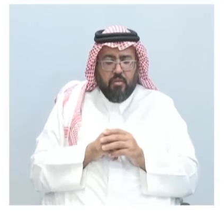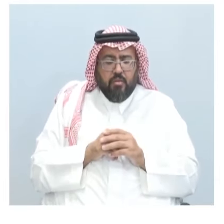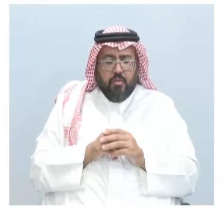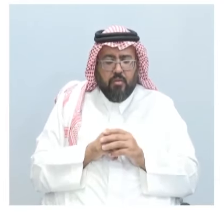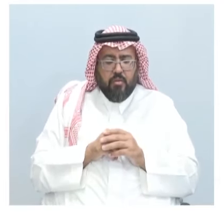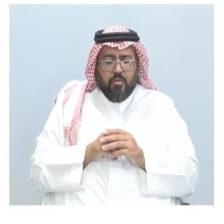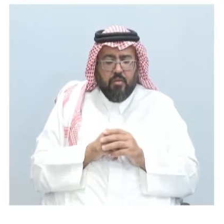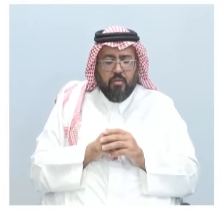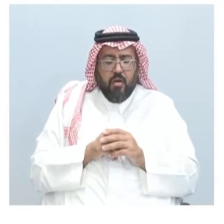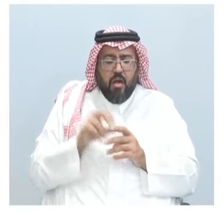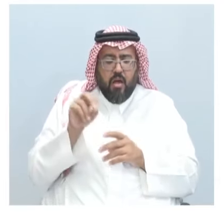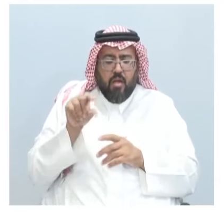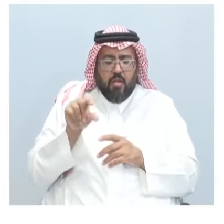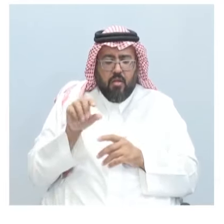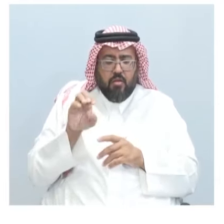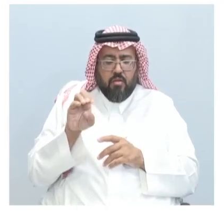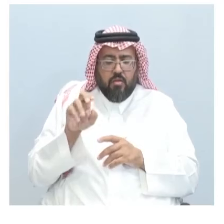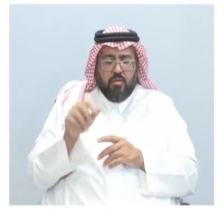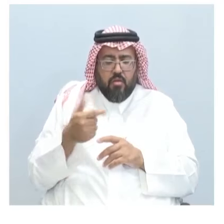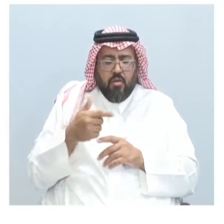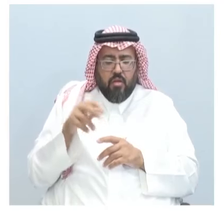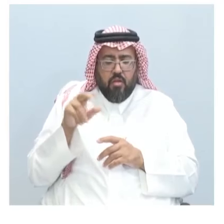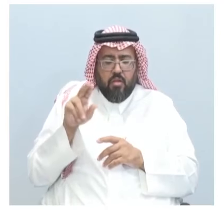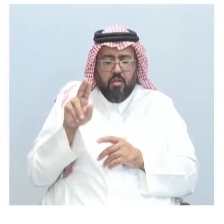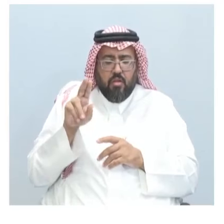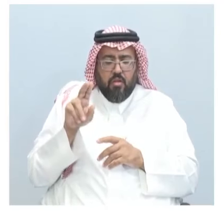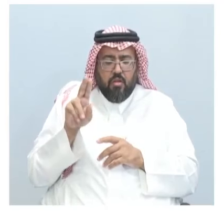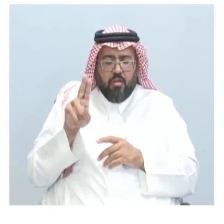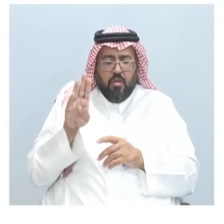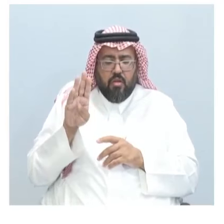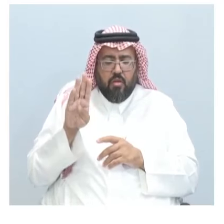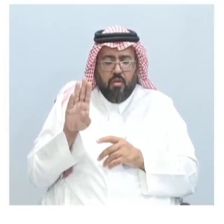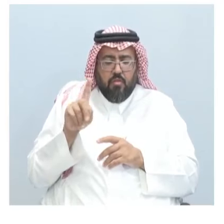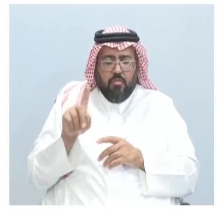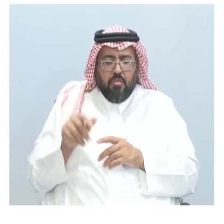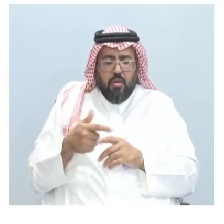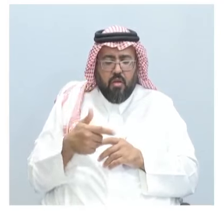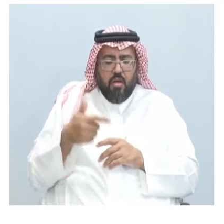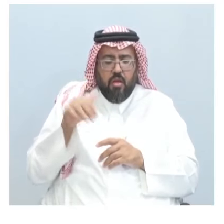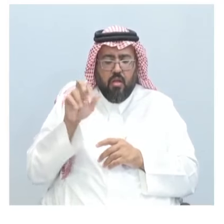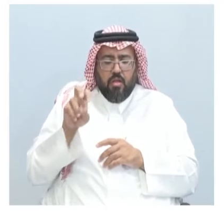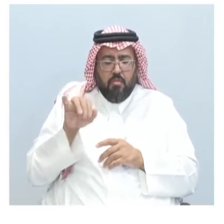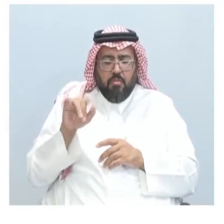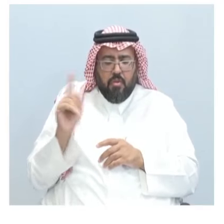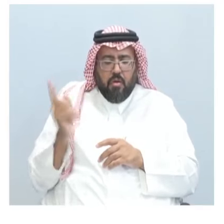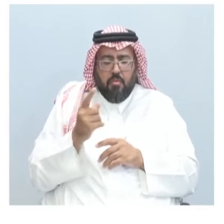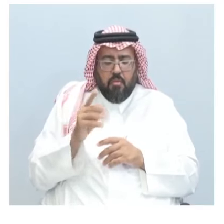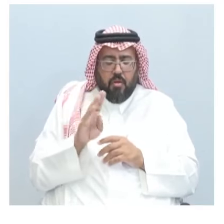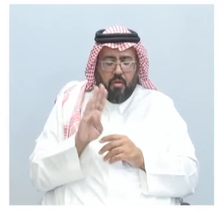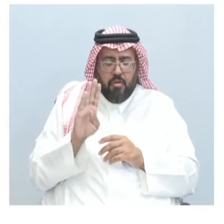يطيقونه قد قد جئتك بايه من ربك اي